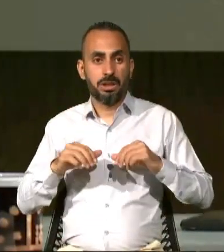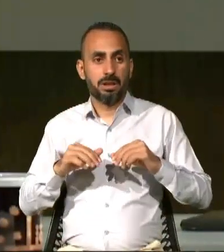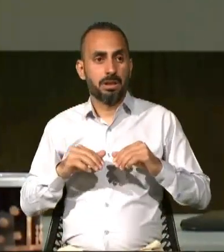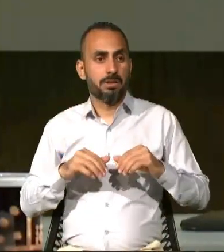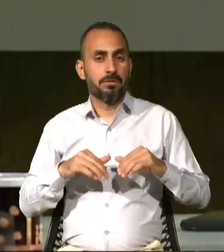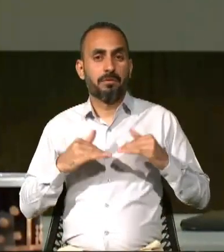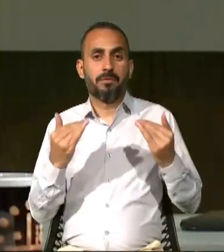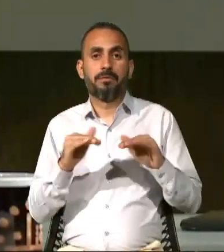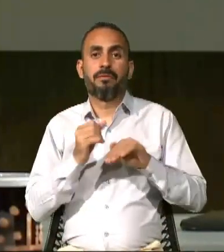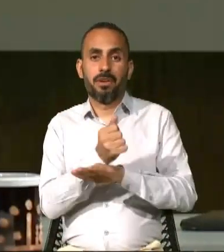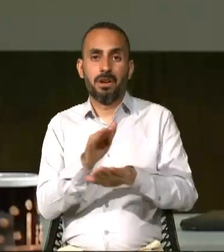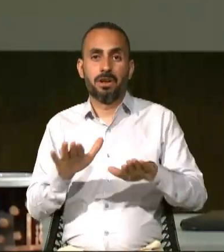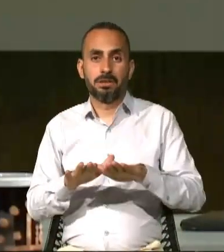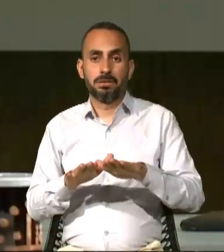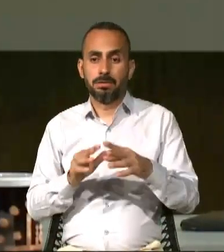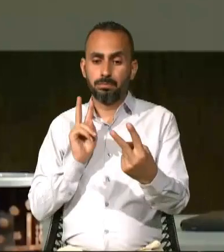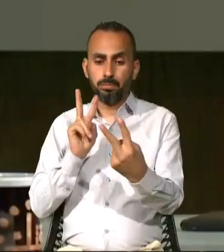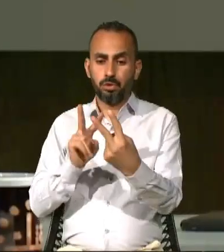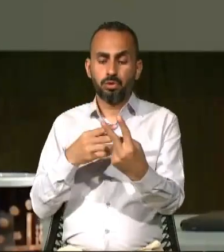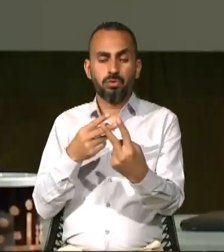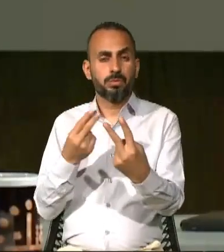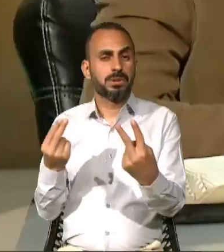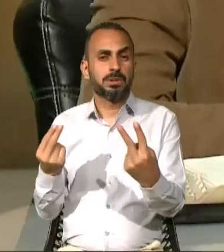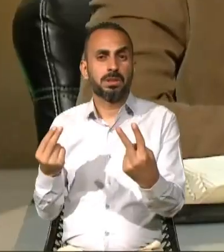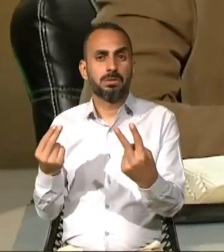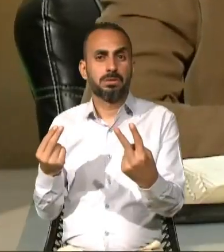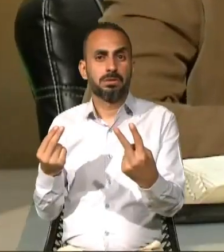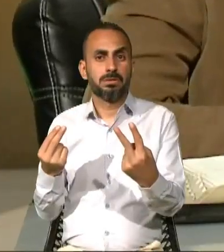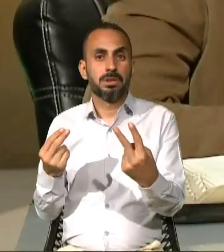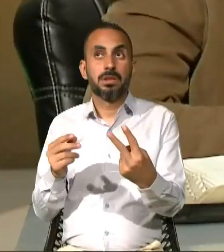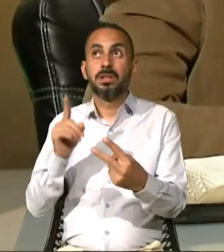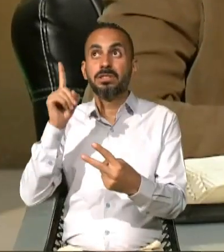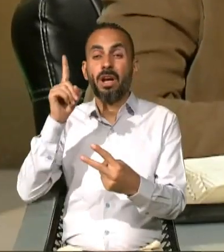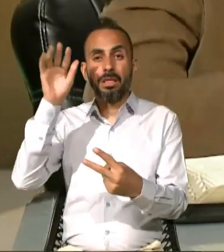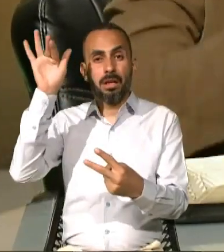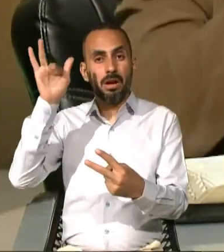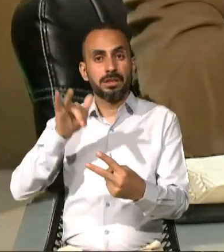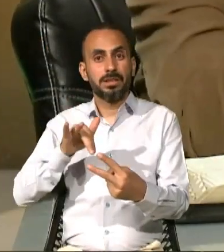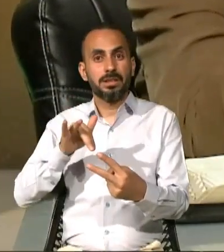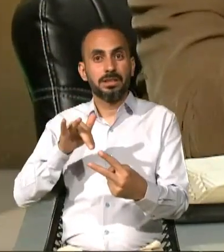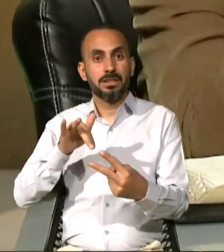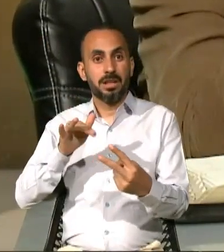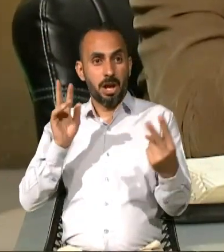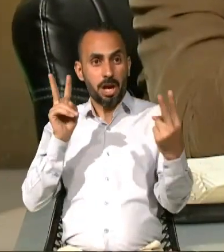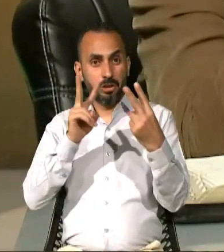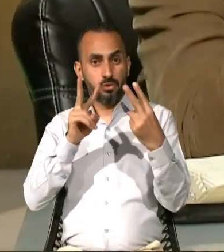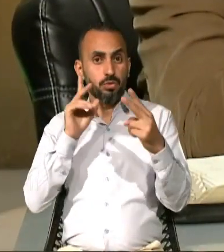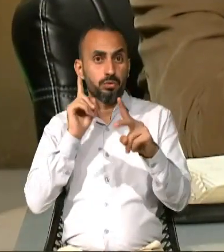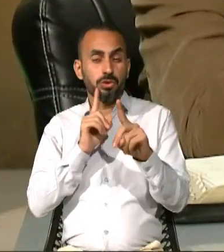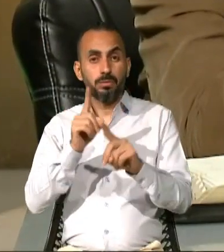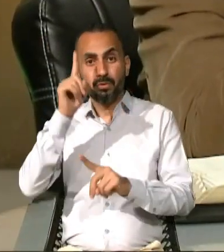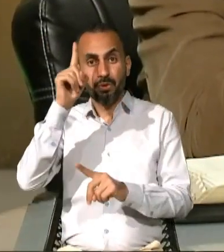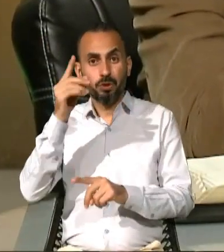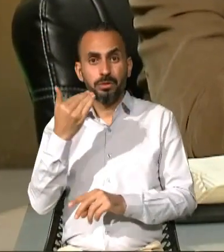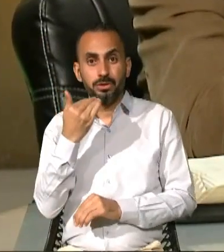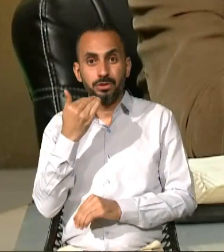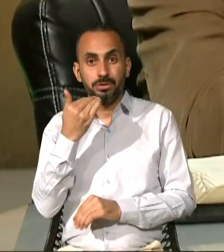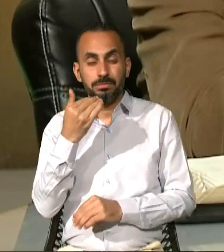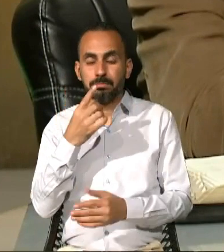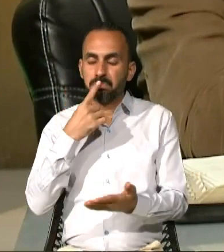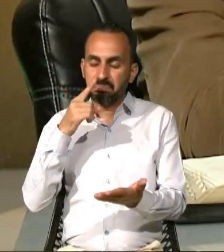الرب جه بقى مش هنقابل حد منهم فوق؟ هنقابل 1000% ونقول لهم اذا حرمتم